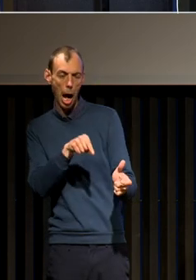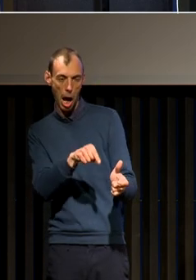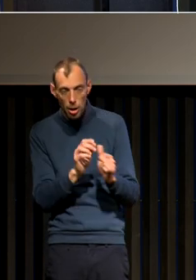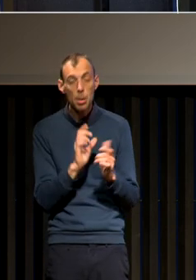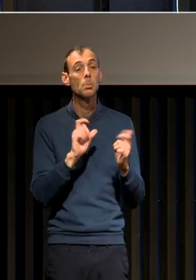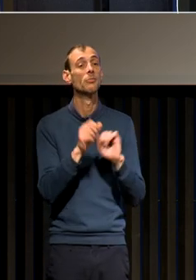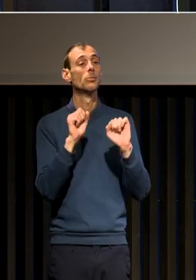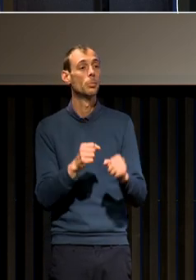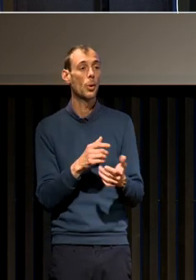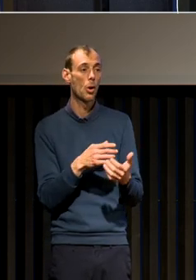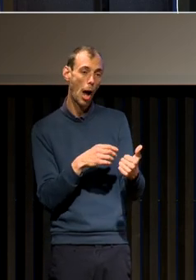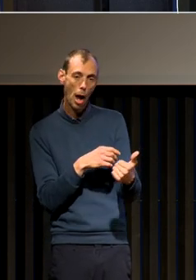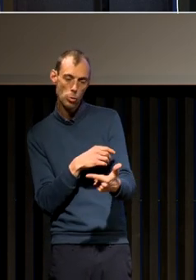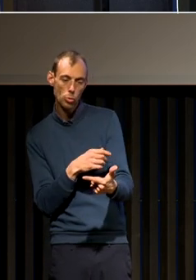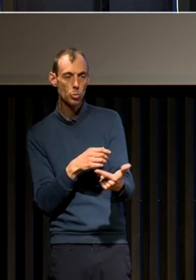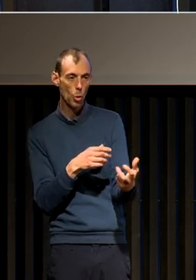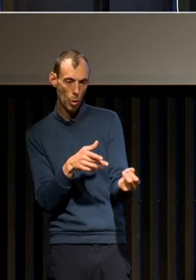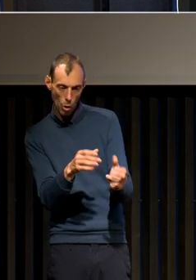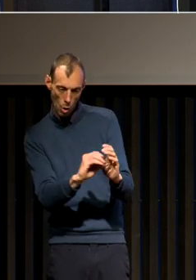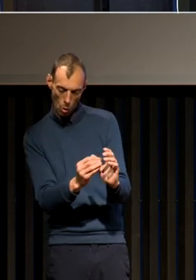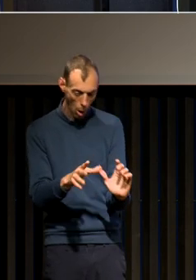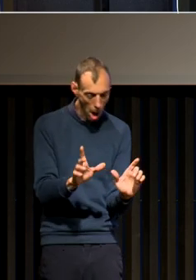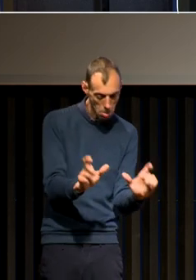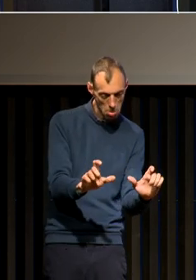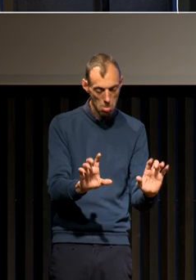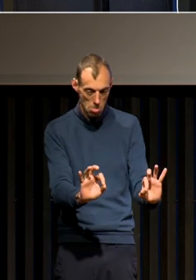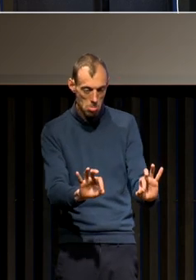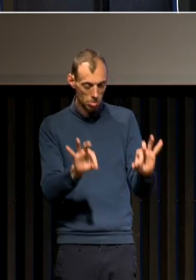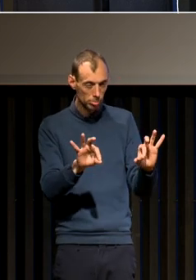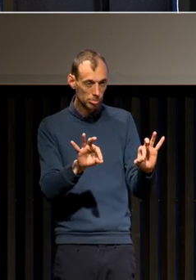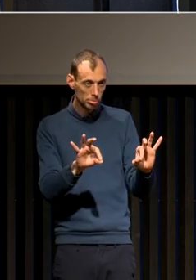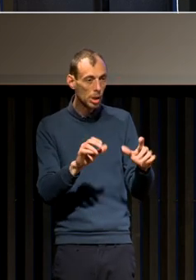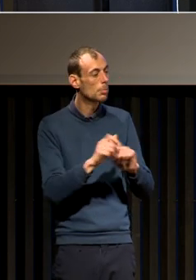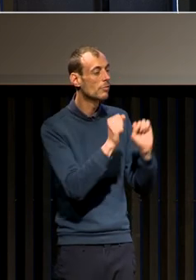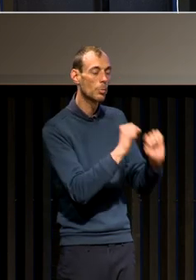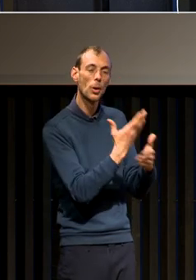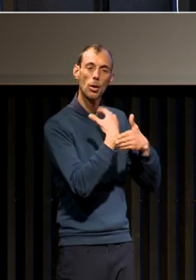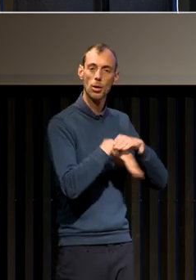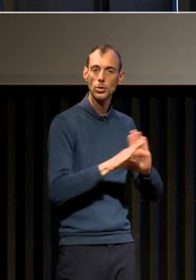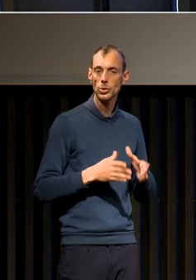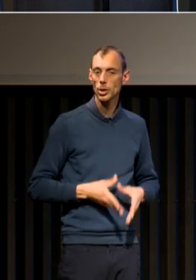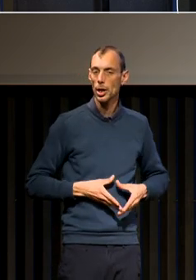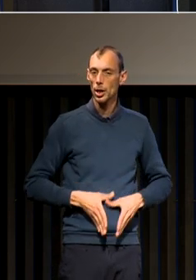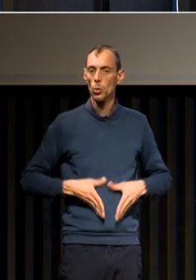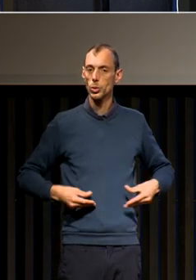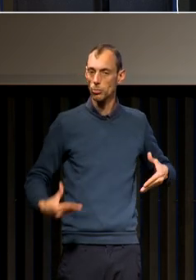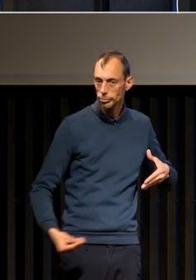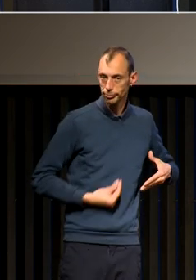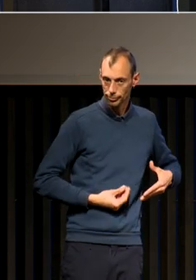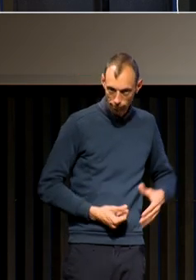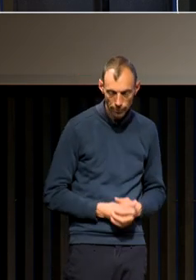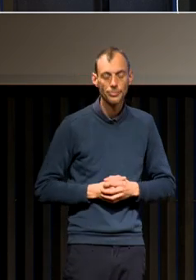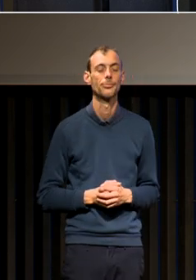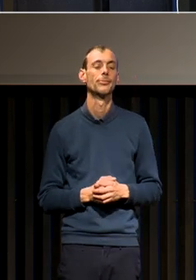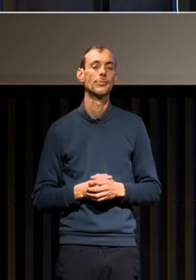deux embryons maximum à transférer dans l'utérus lors d'un examen gynécologique simple. Enfin, les embryons non